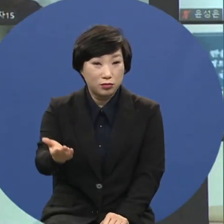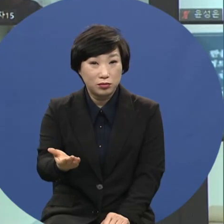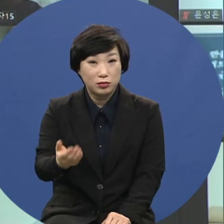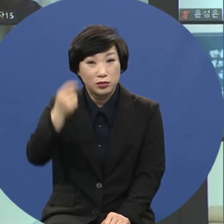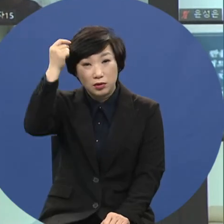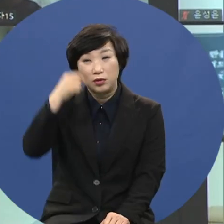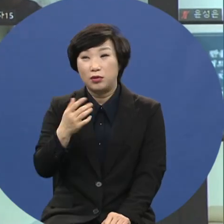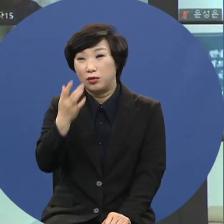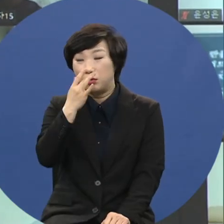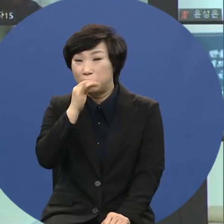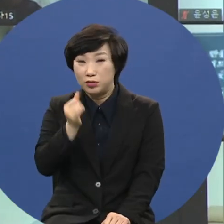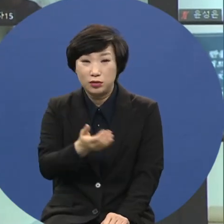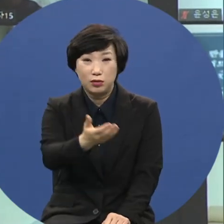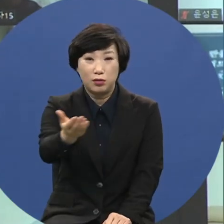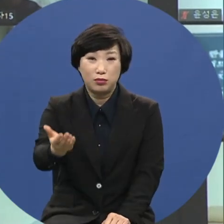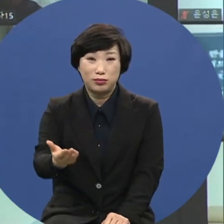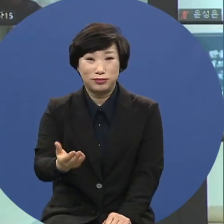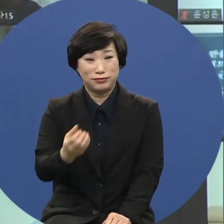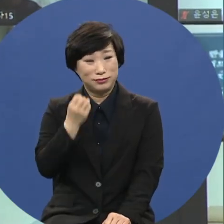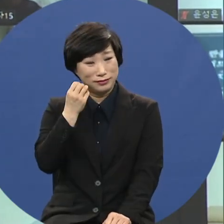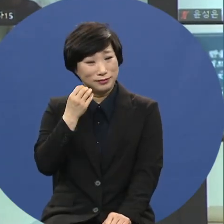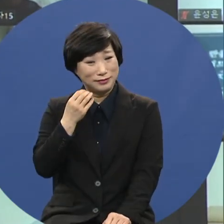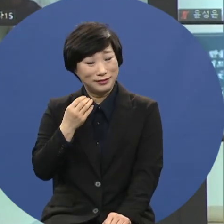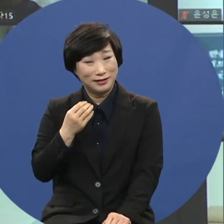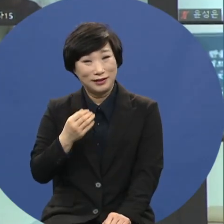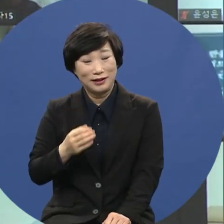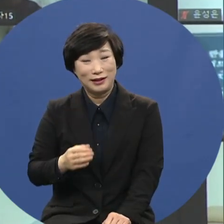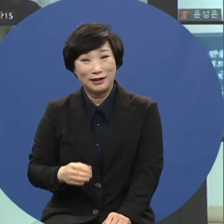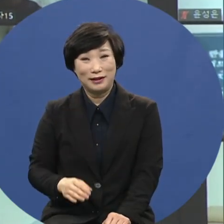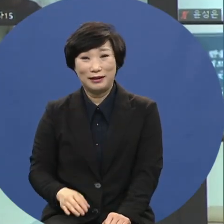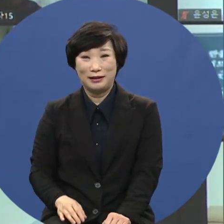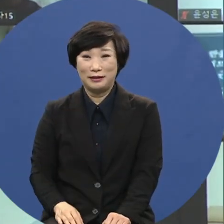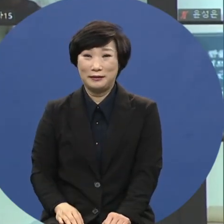못 느낀다니까. 별로 못 느낀다니까.